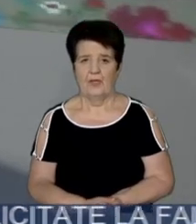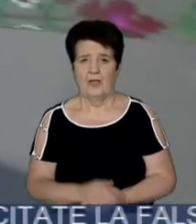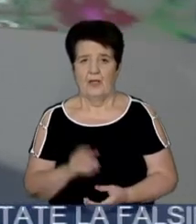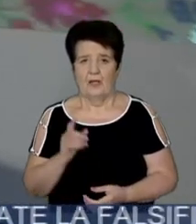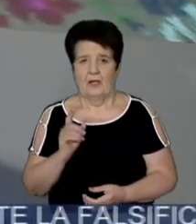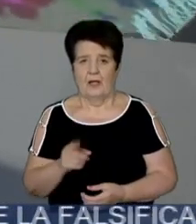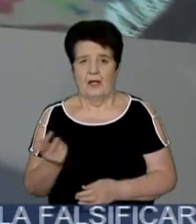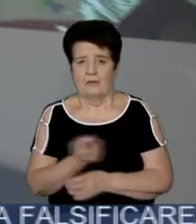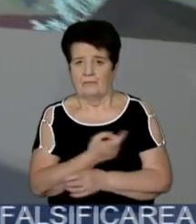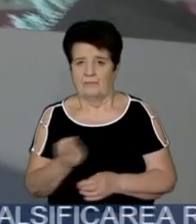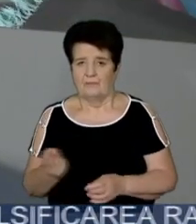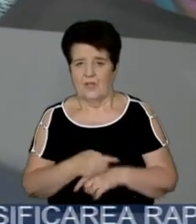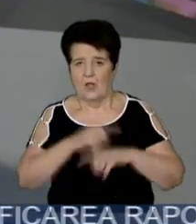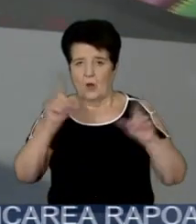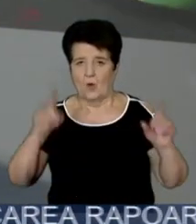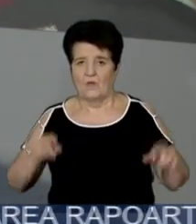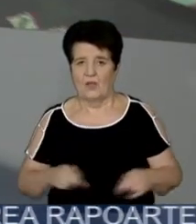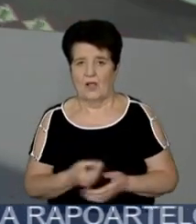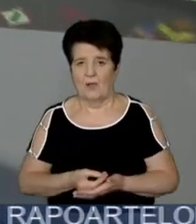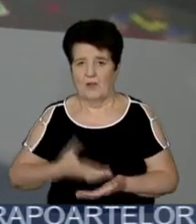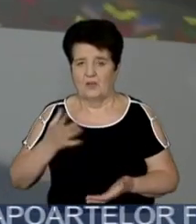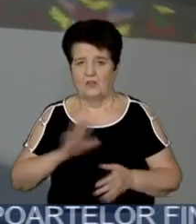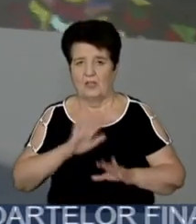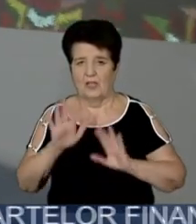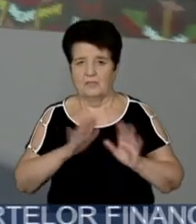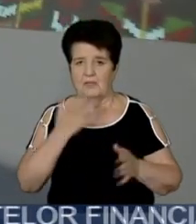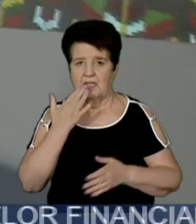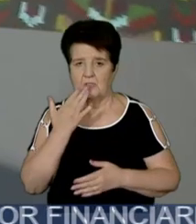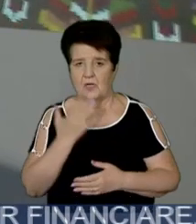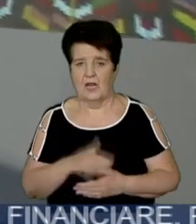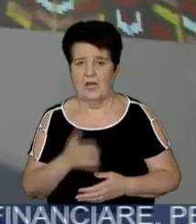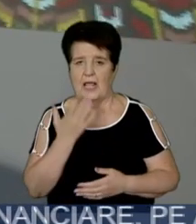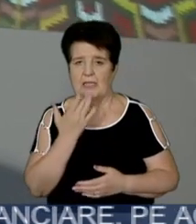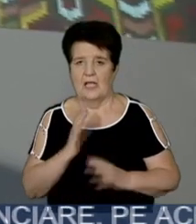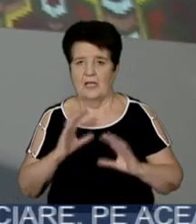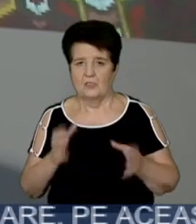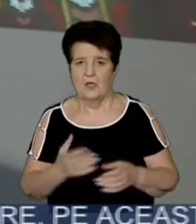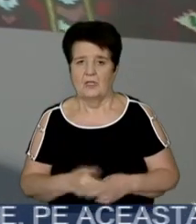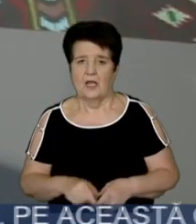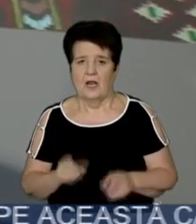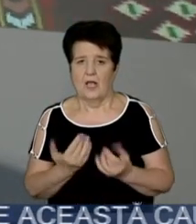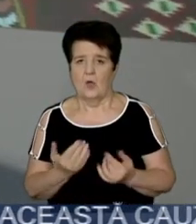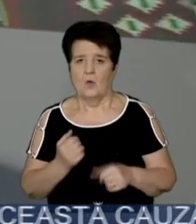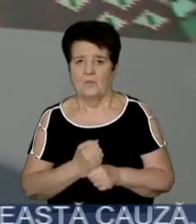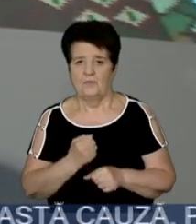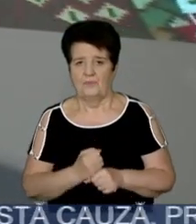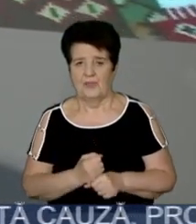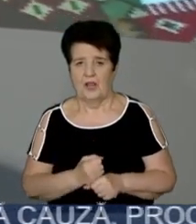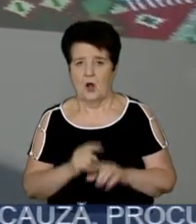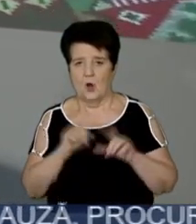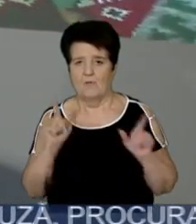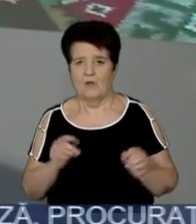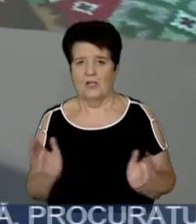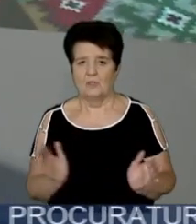A țesut cele mai frumoase covoare apreciate la expozițiile naționale și internaționale. Iar acum confecționează covorașe mai mici